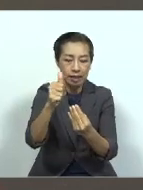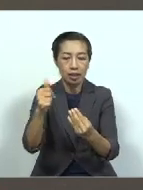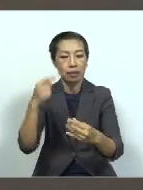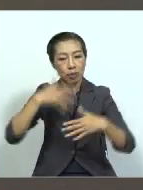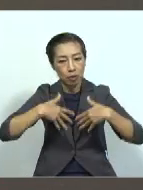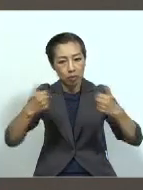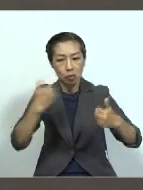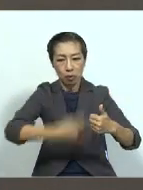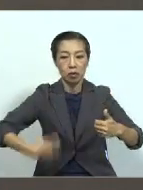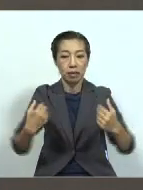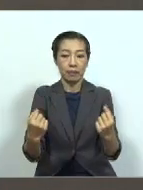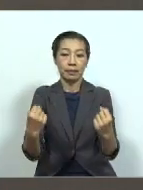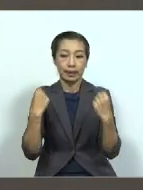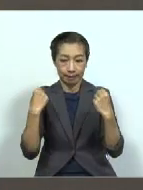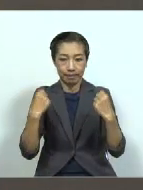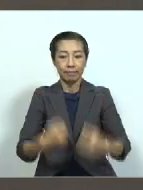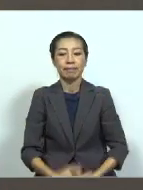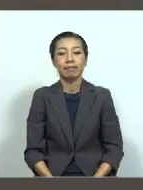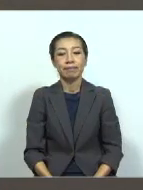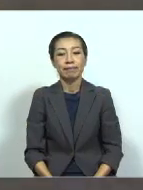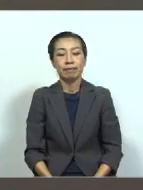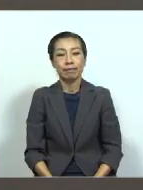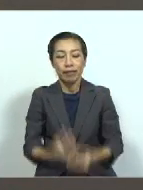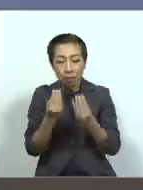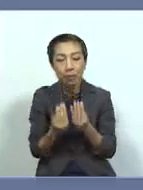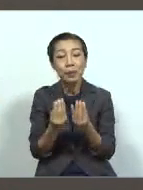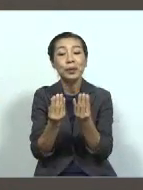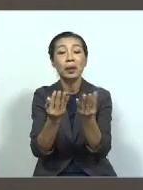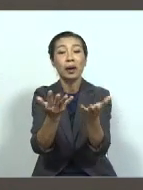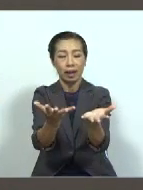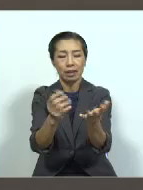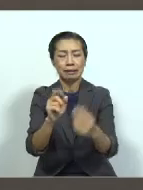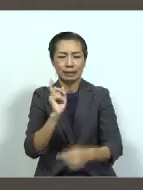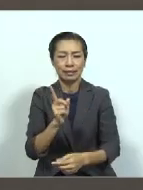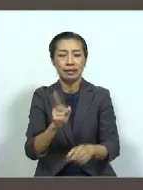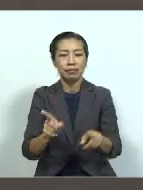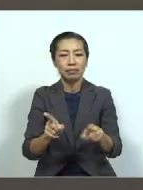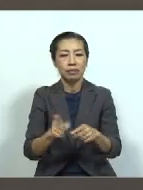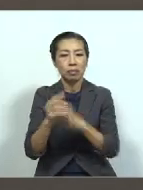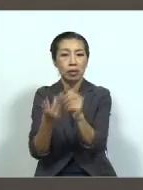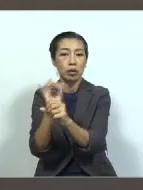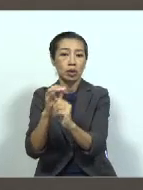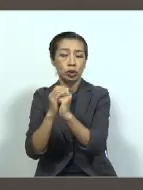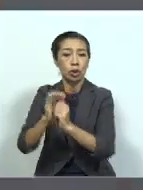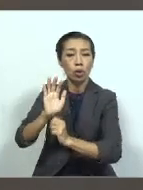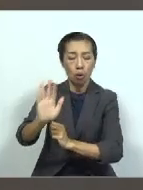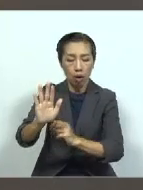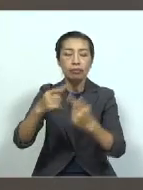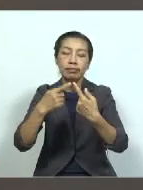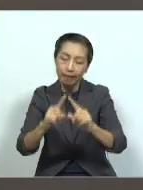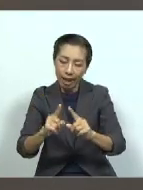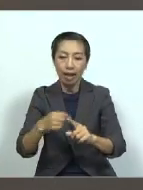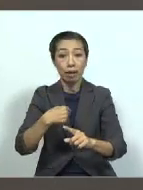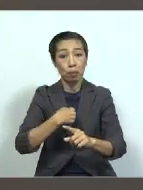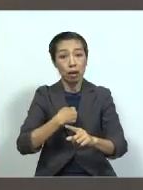กายแข็งแรงนะครับก็อวยพรให้กันนะนะถึงแม้ว่าจะเป็นประเพณีนิยมของชาวจีนก็ตามแต่เ